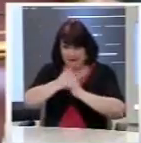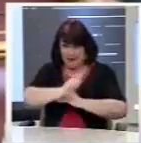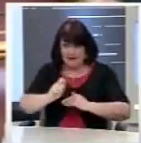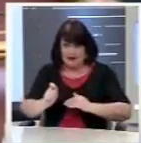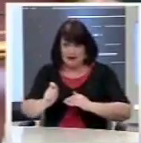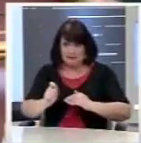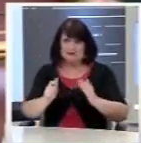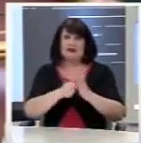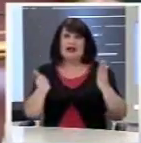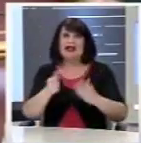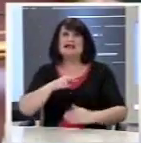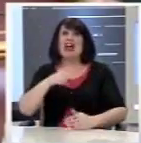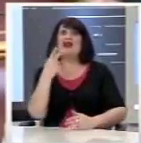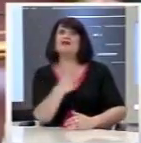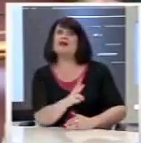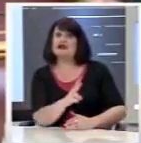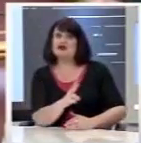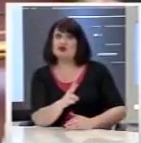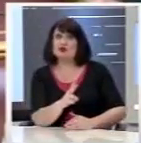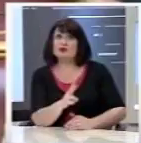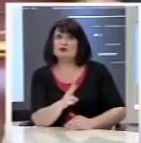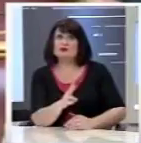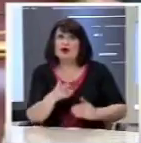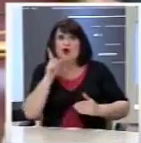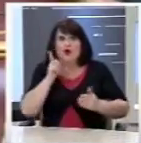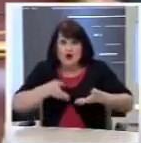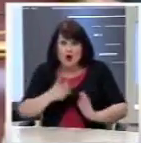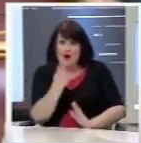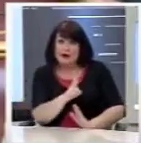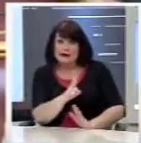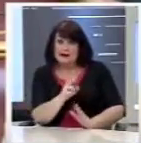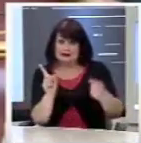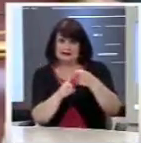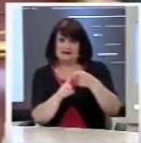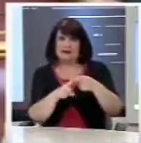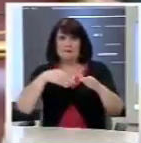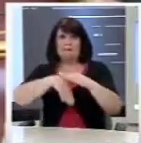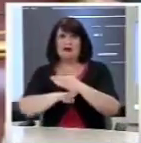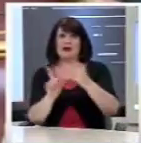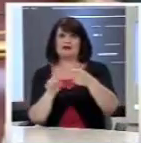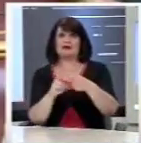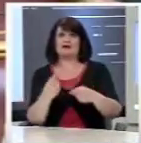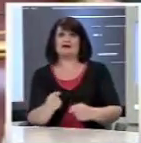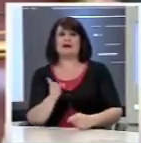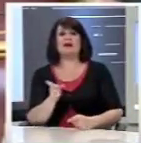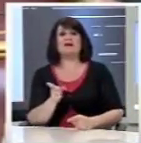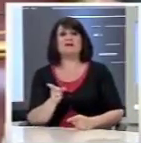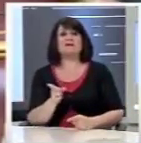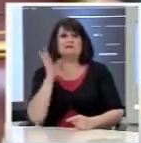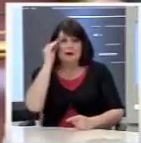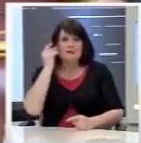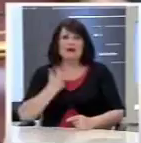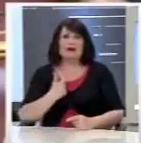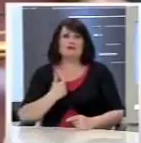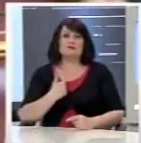έτρωγε με την αδερφή σας και την κόρη της στο Πειραιά, όπως έχω πει